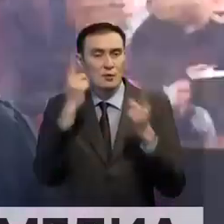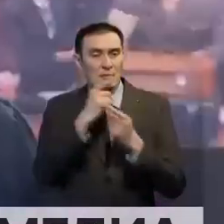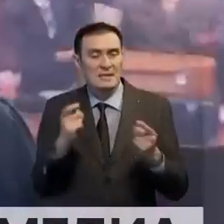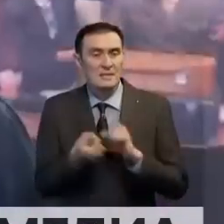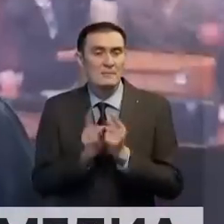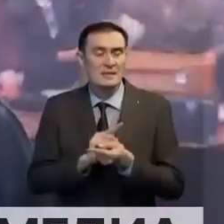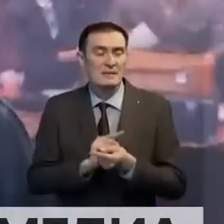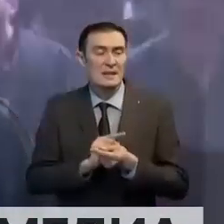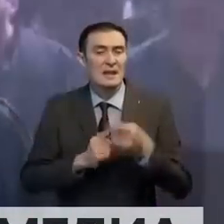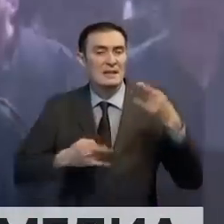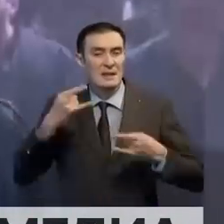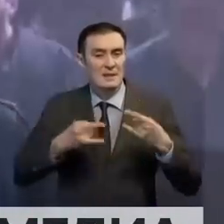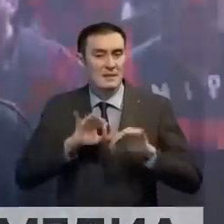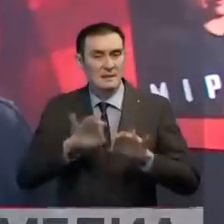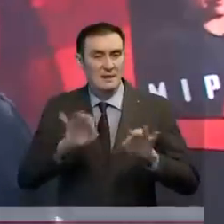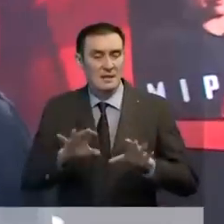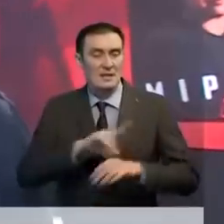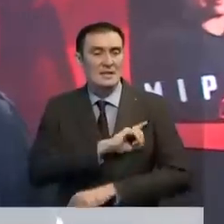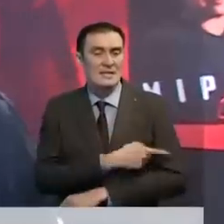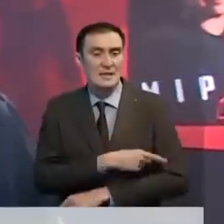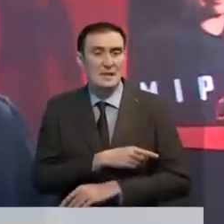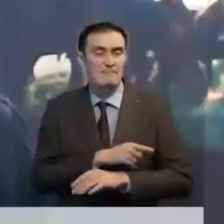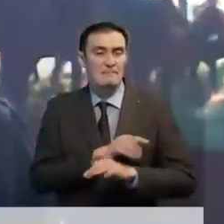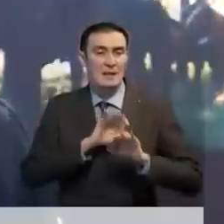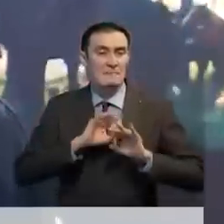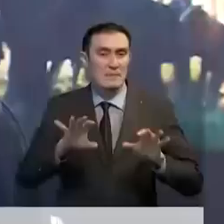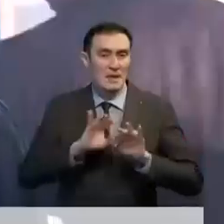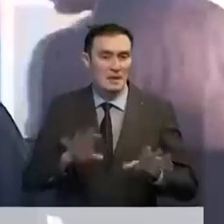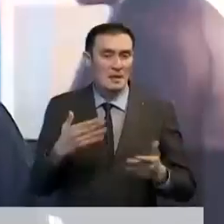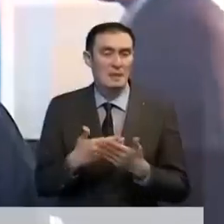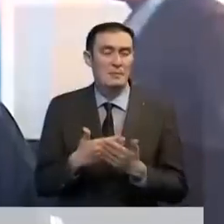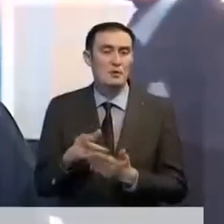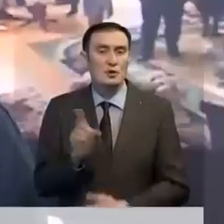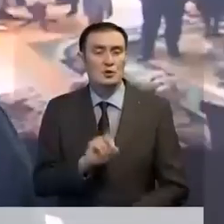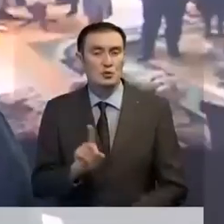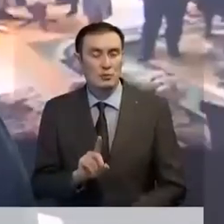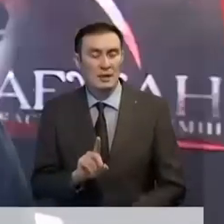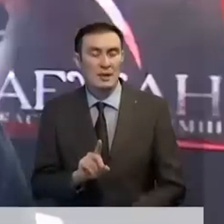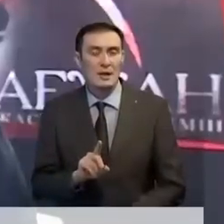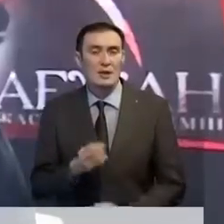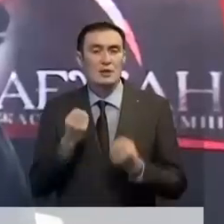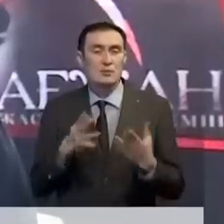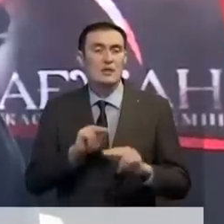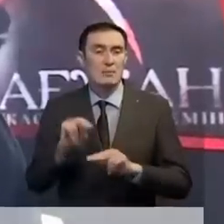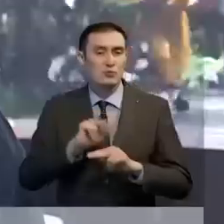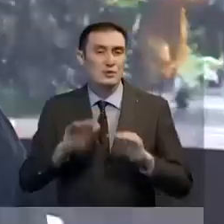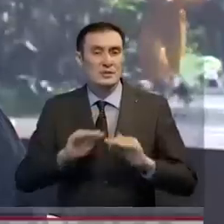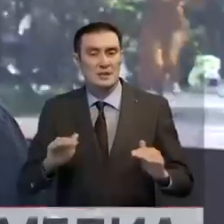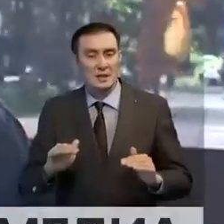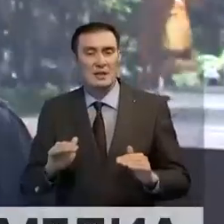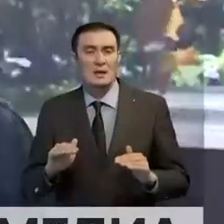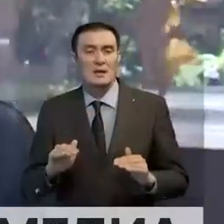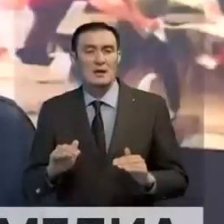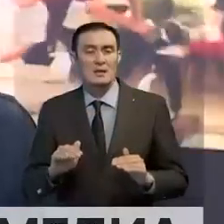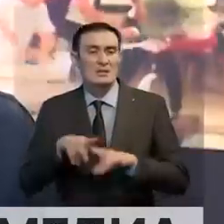телевидении. Мы используем силу медиа, которая у нас есть, для того, чтобы не то чтобы обучить детей, сложно чему-то